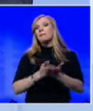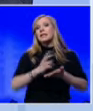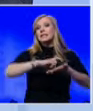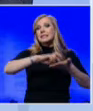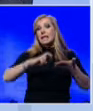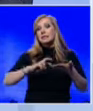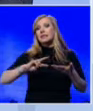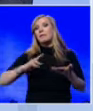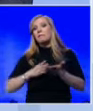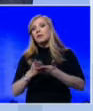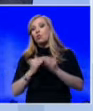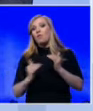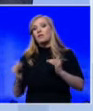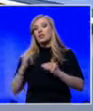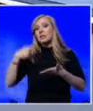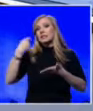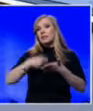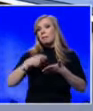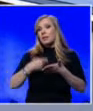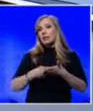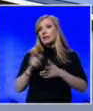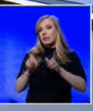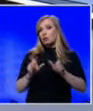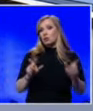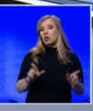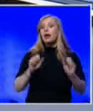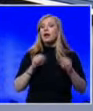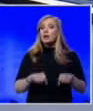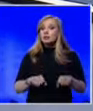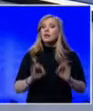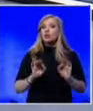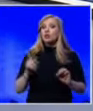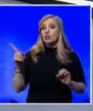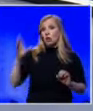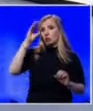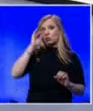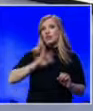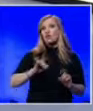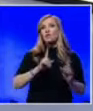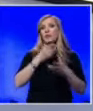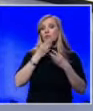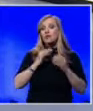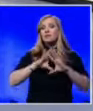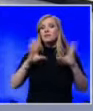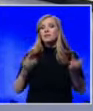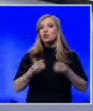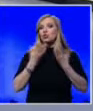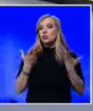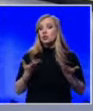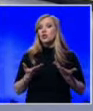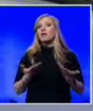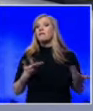през увеличаване на заплатите на служителите. И да, сигурна съм, че господин Иванов не познава всички случаи, в